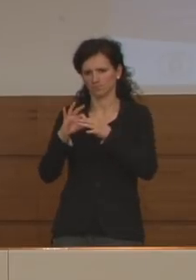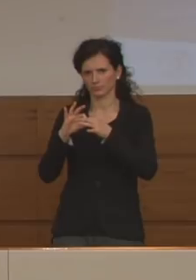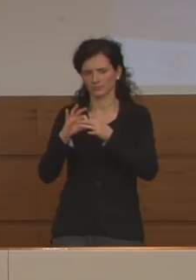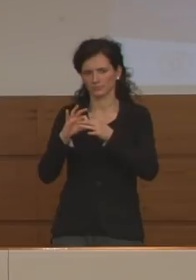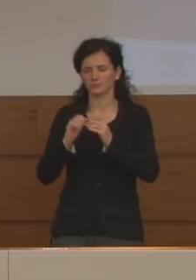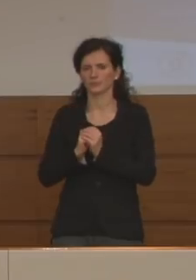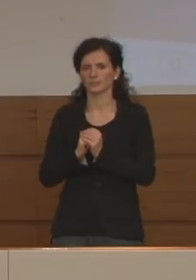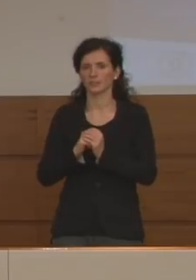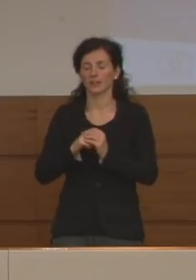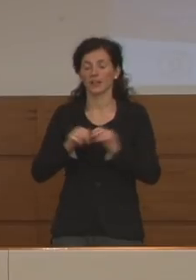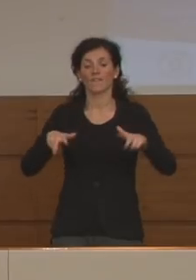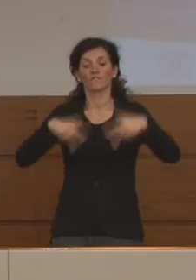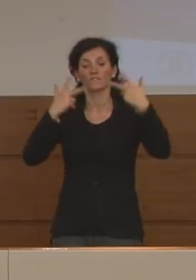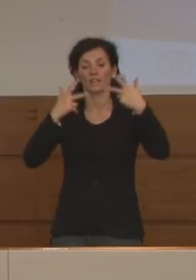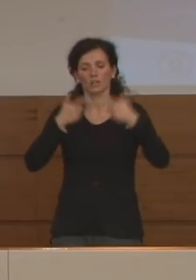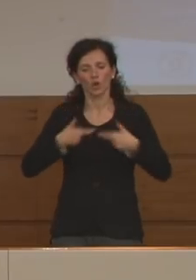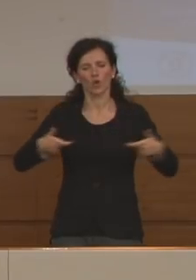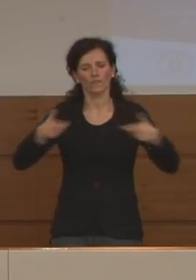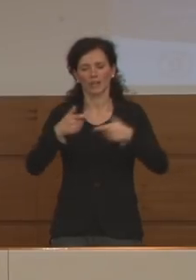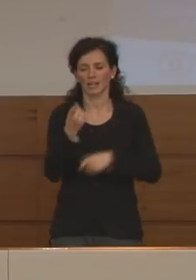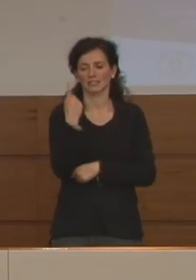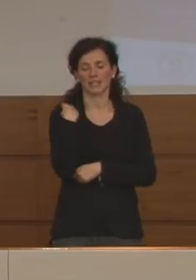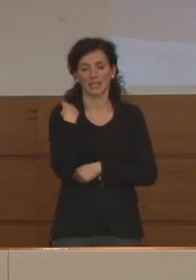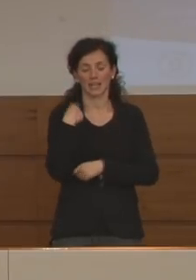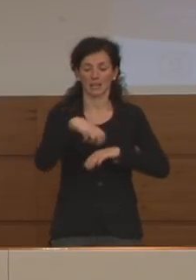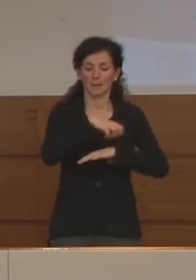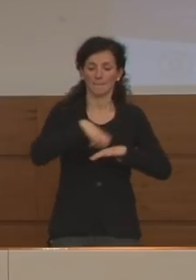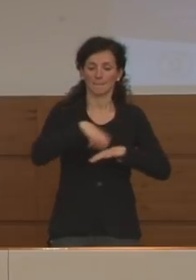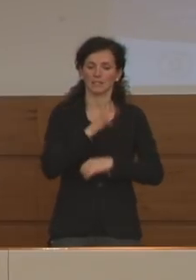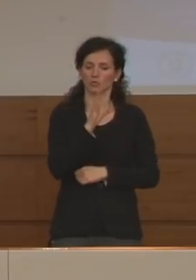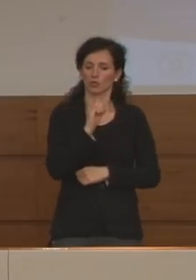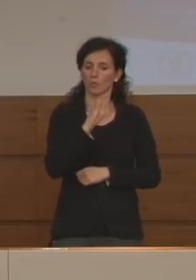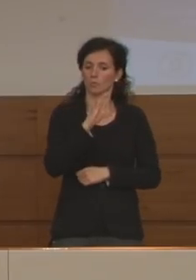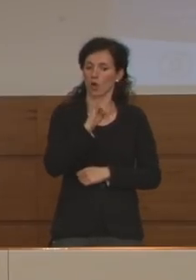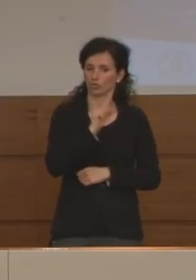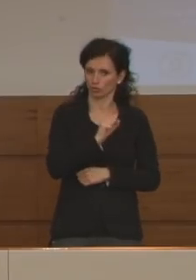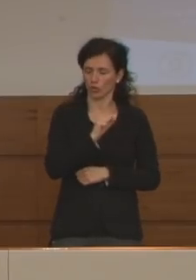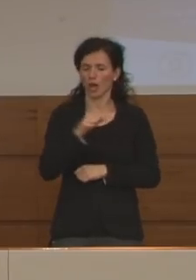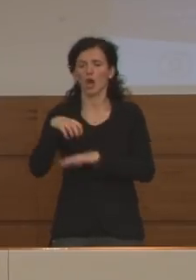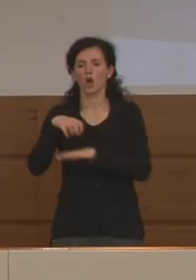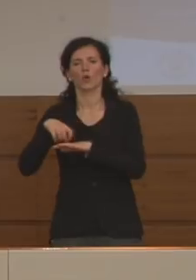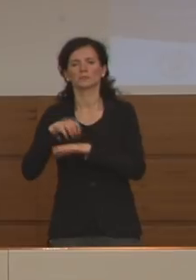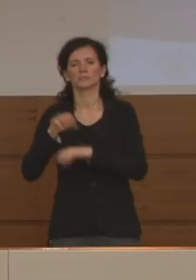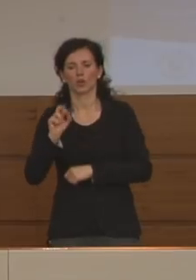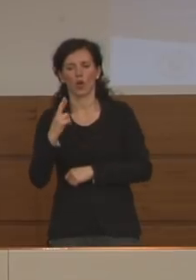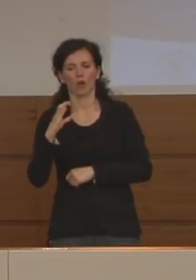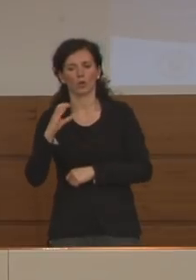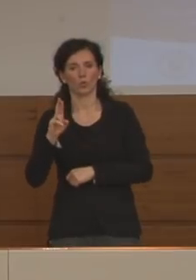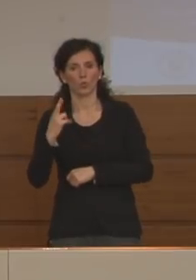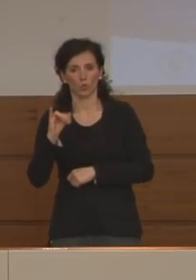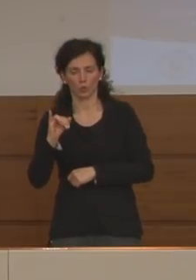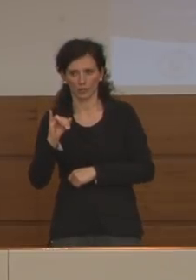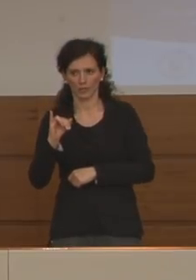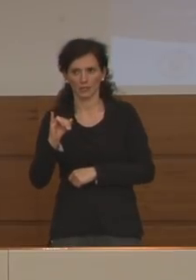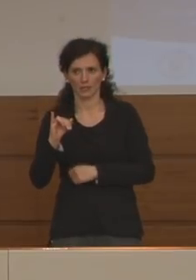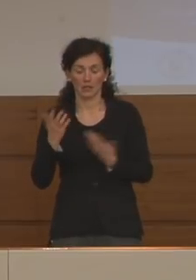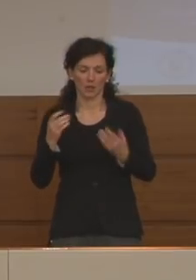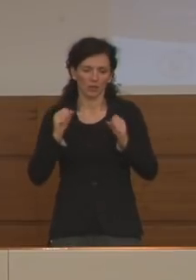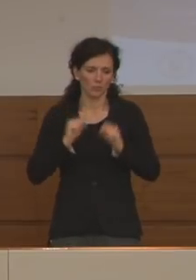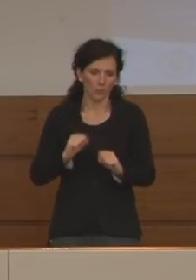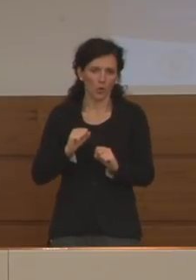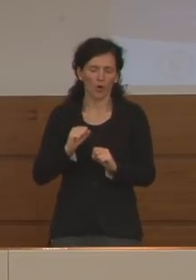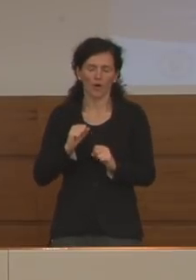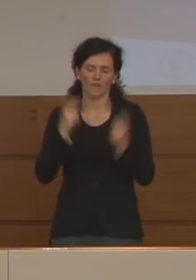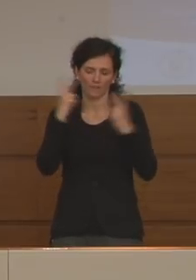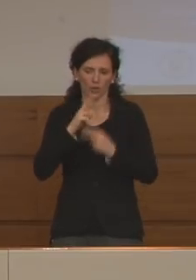videoconferenza di ieri tra il ministro boccia il commissario alcune forse dovrebbe in qualche modo rispondere lui ma purtroppo